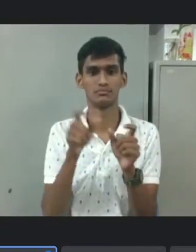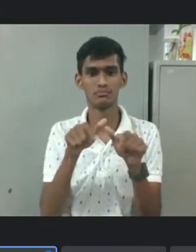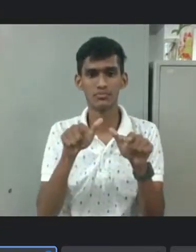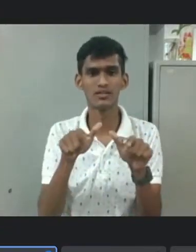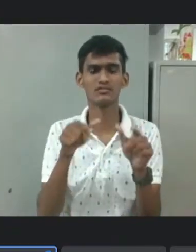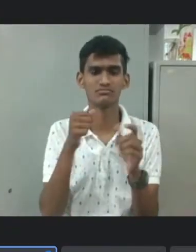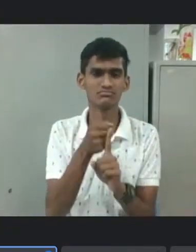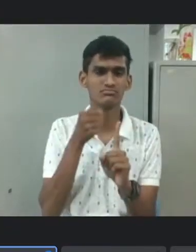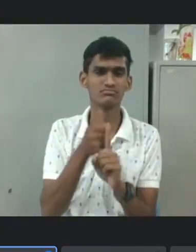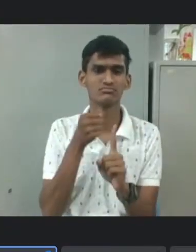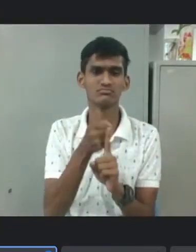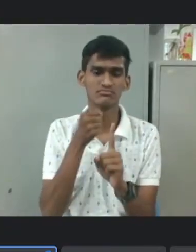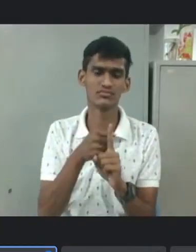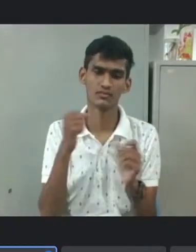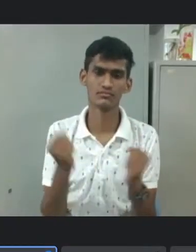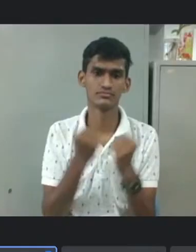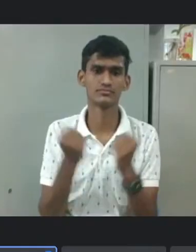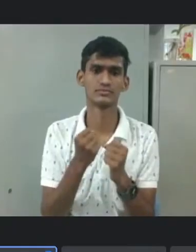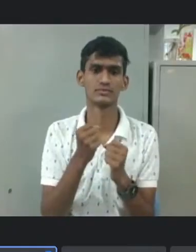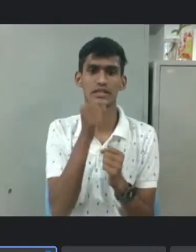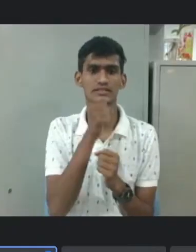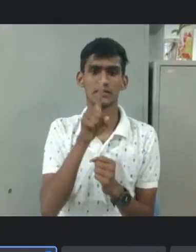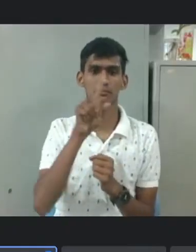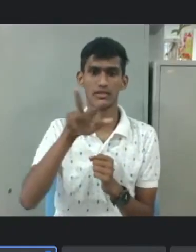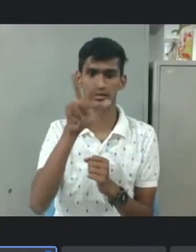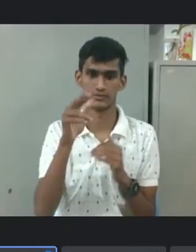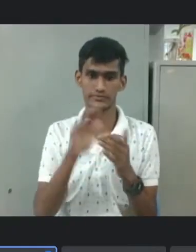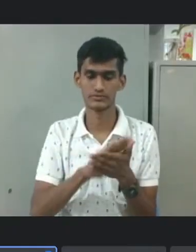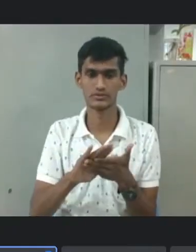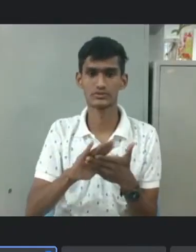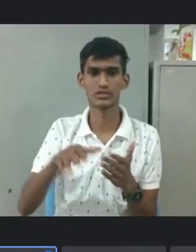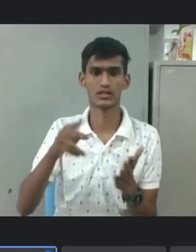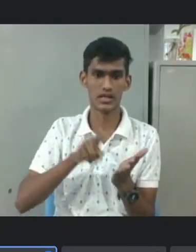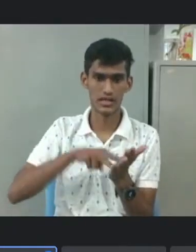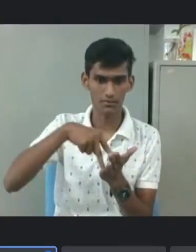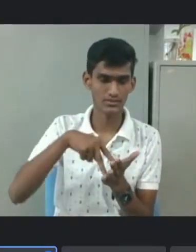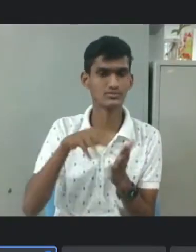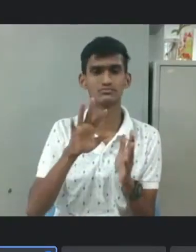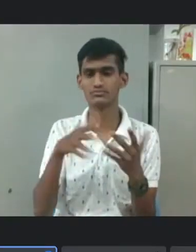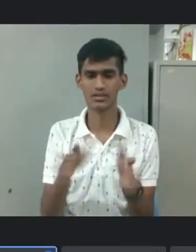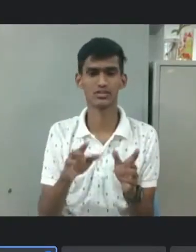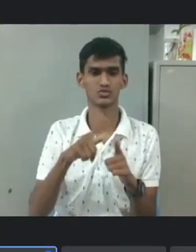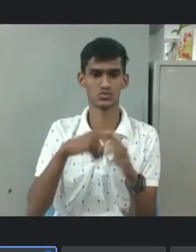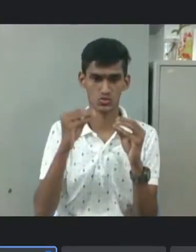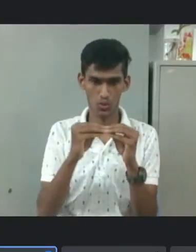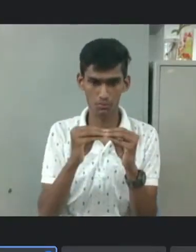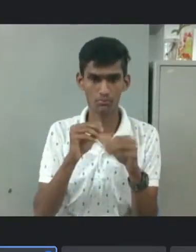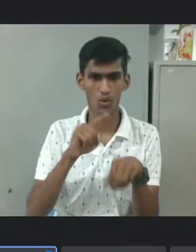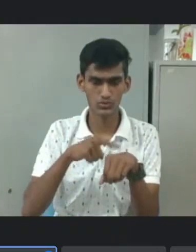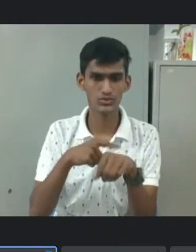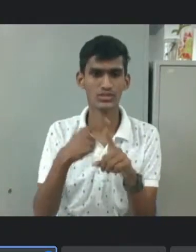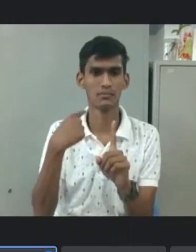പക്ഷെ അവര് ഈ 18 വയസ്സ് കഴിഞ്ഞ മക്കൾക്ക് ഒരു എന്തെങ്കിലും ചെറിയ തൊഴില് പഠിക്കാന്, അതെ